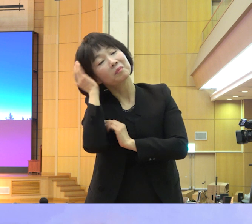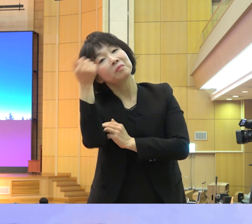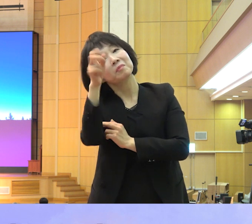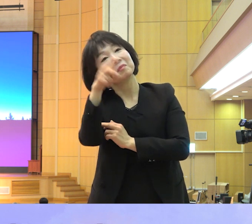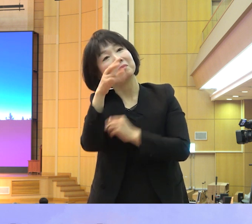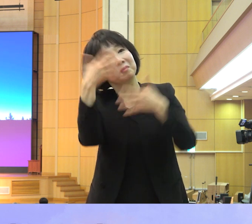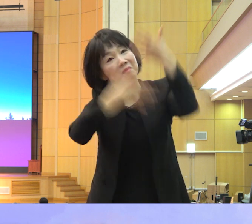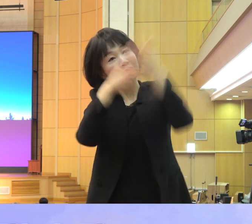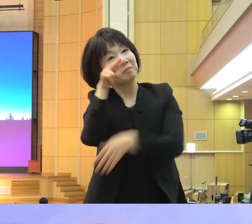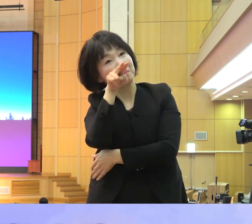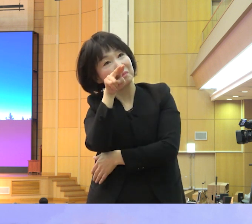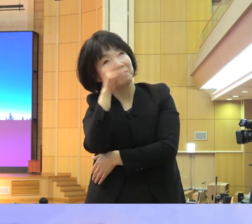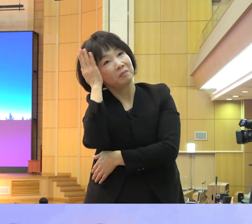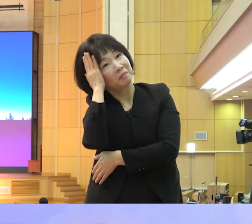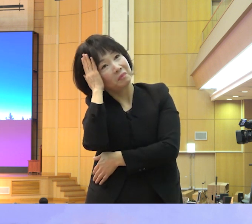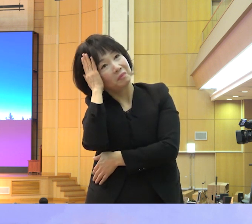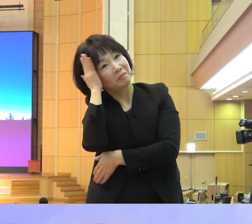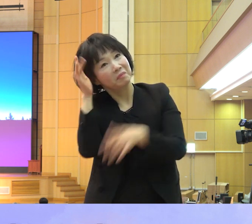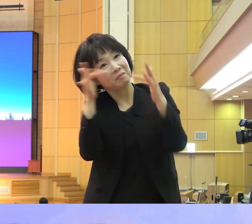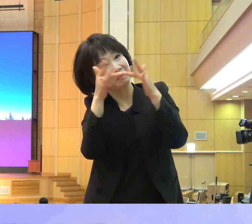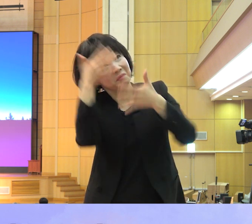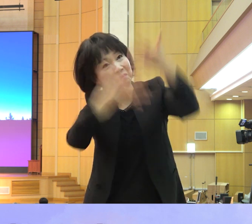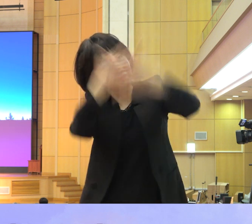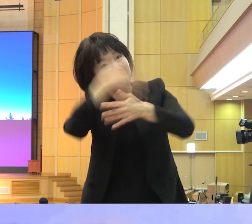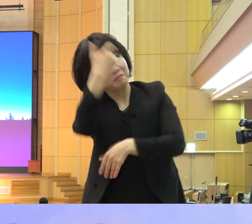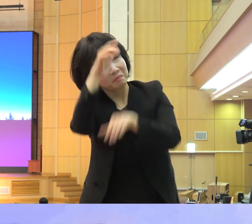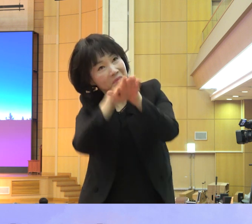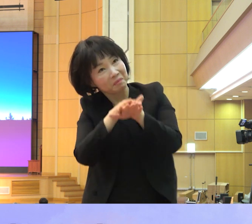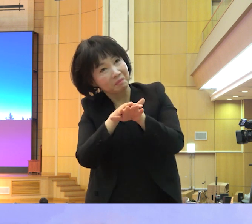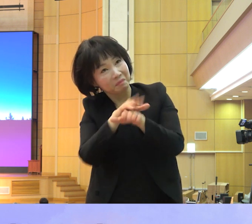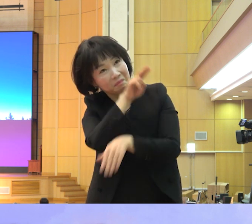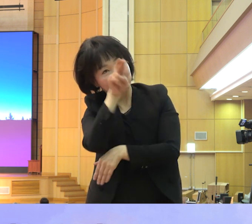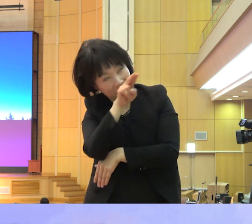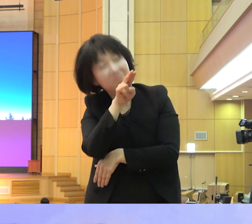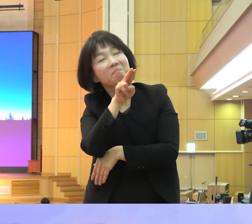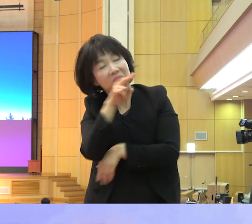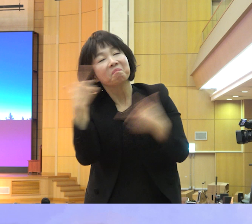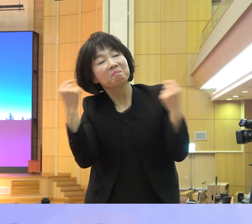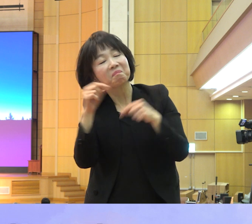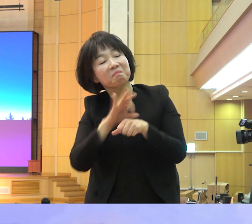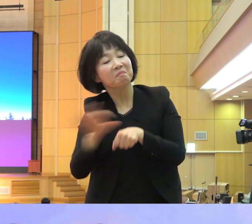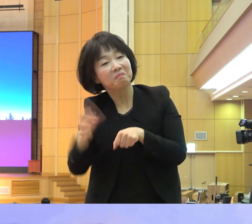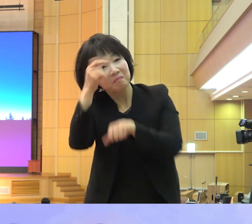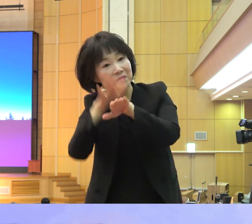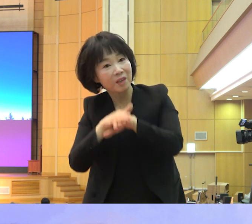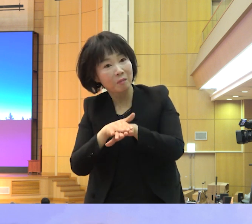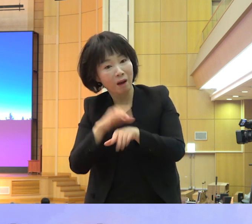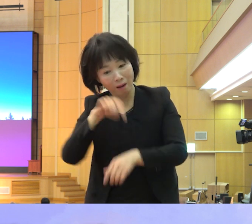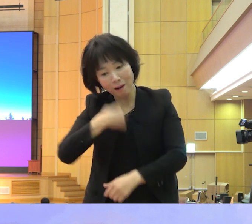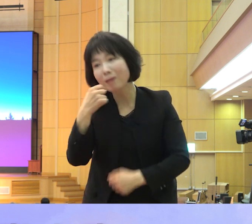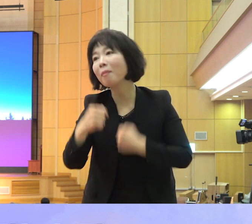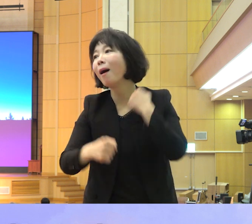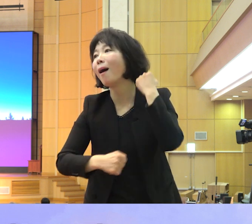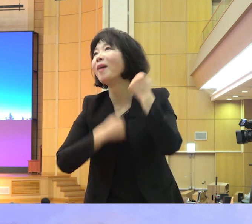아니고, 그게 어떻게 신앙이 자기 생각대로